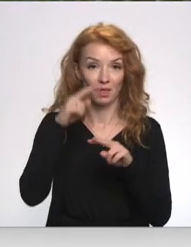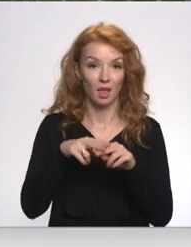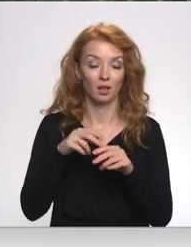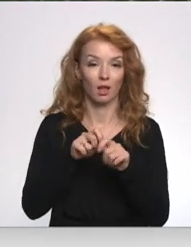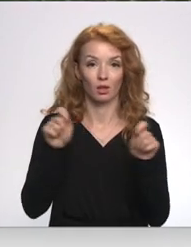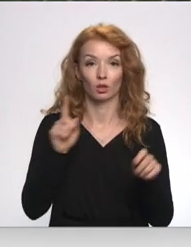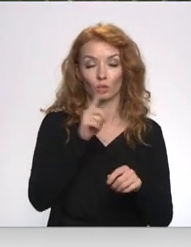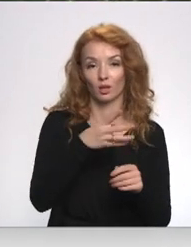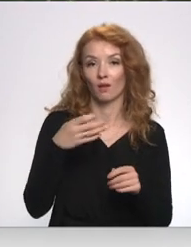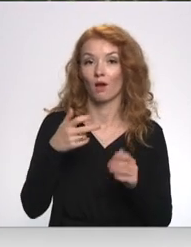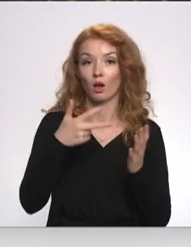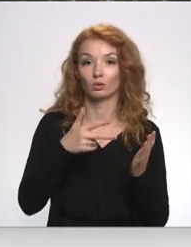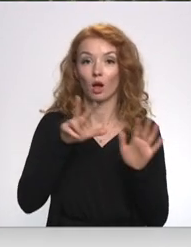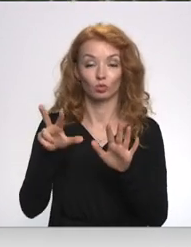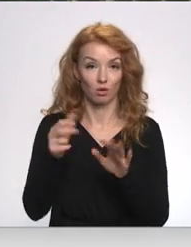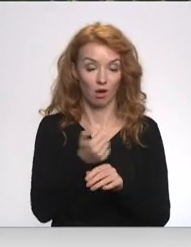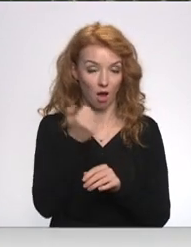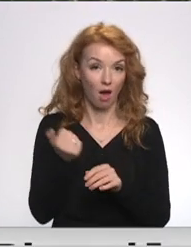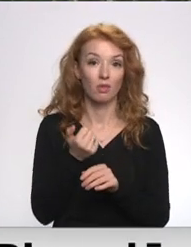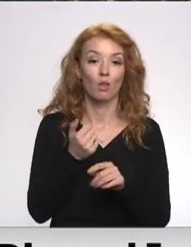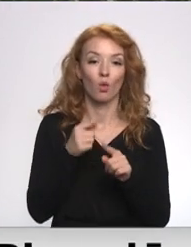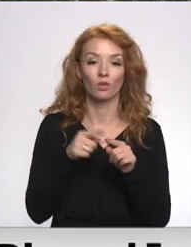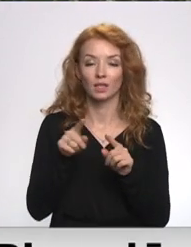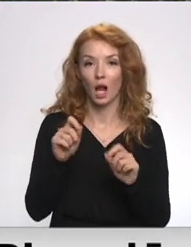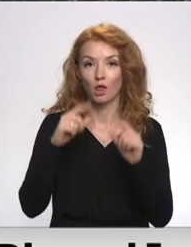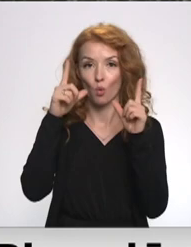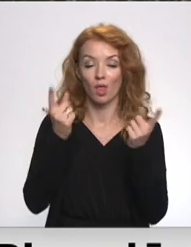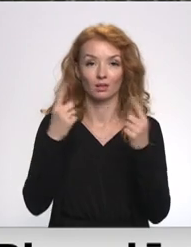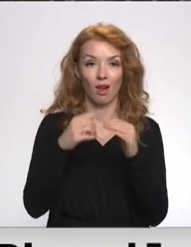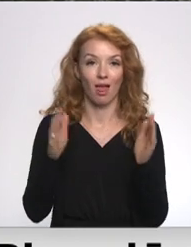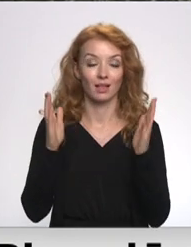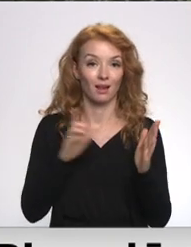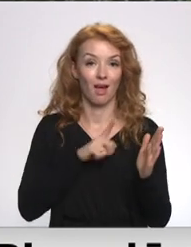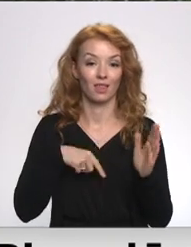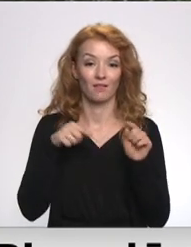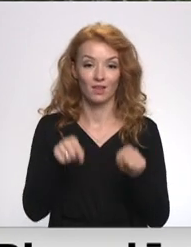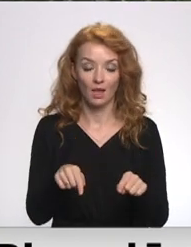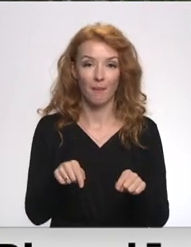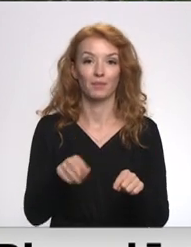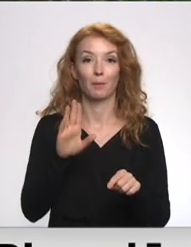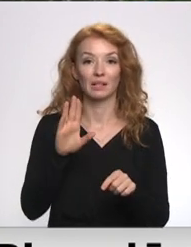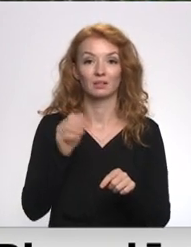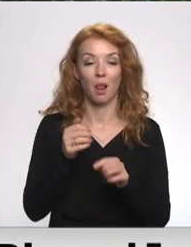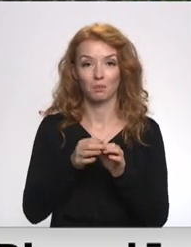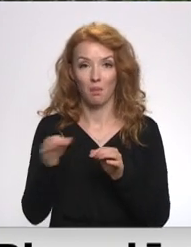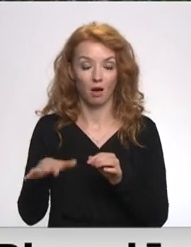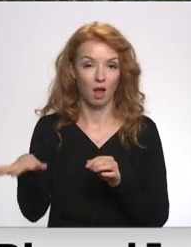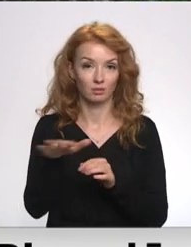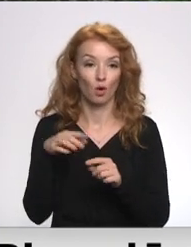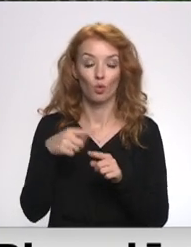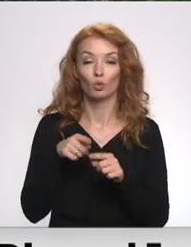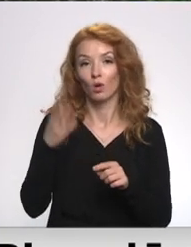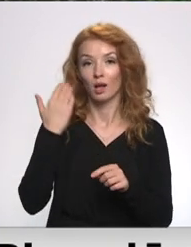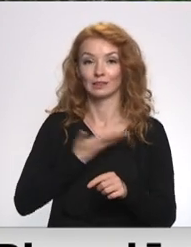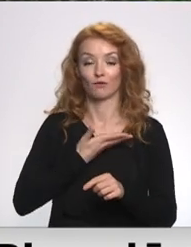atklāts 1988. Gadā, kas ir atmodas laiks Latvijā. Tas atrodas Birzgales pagastā, kur savulaik